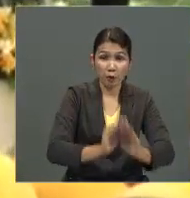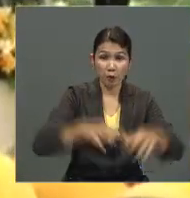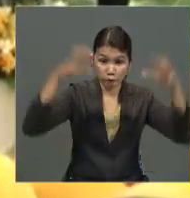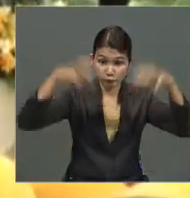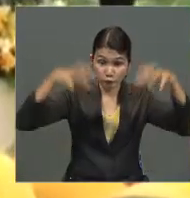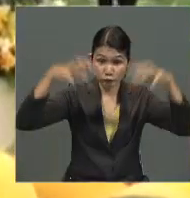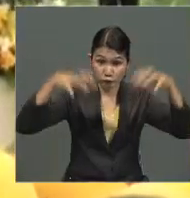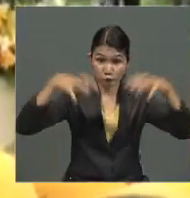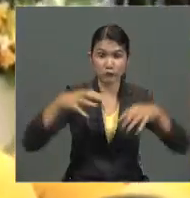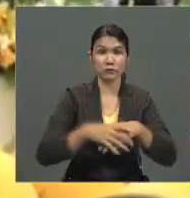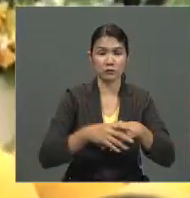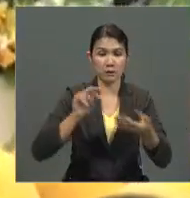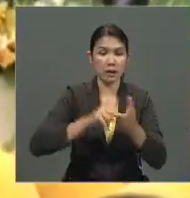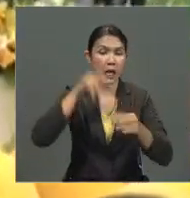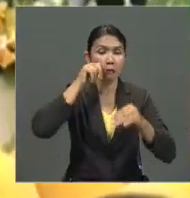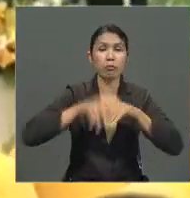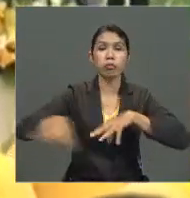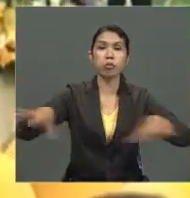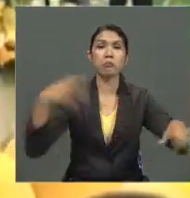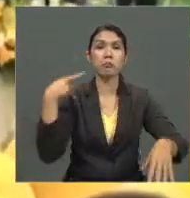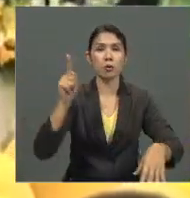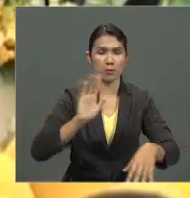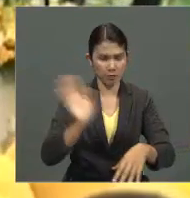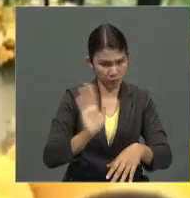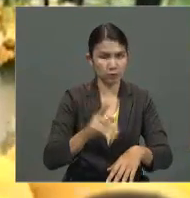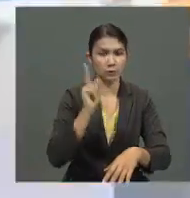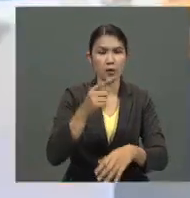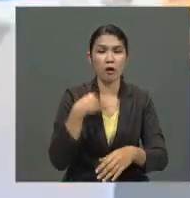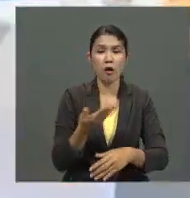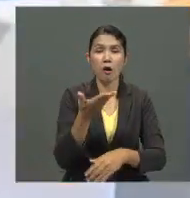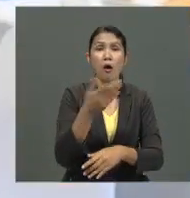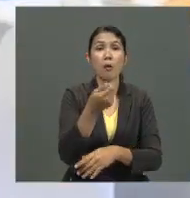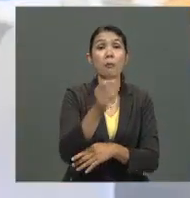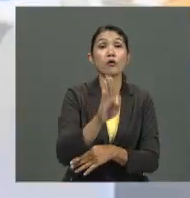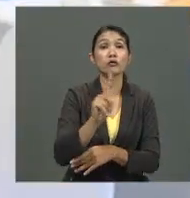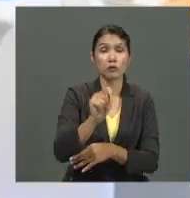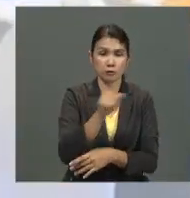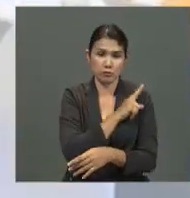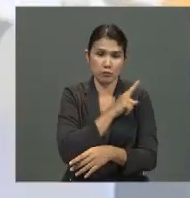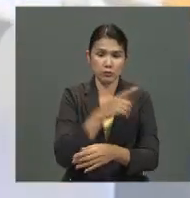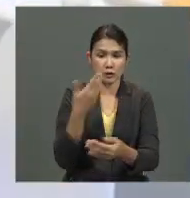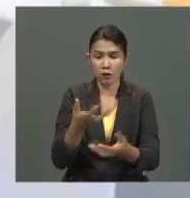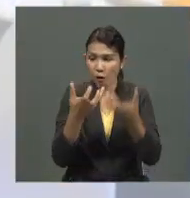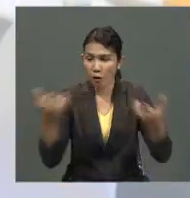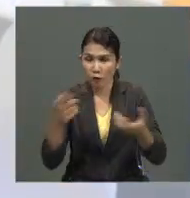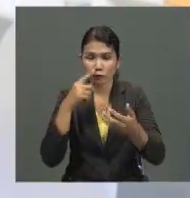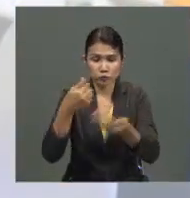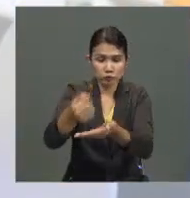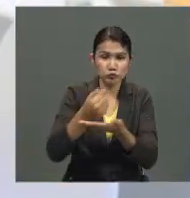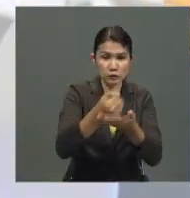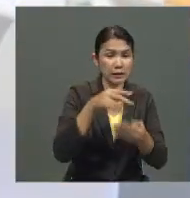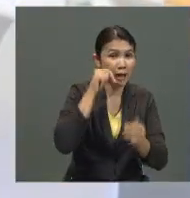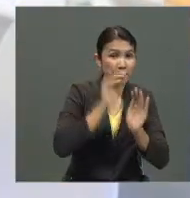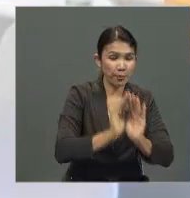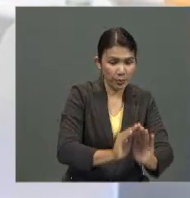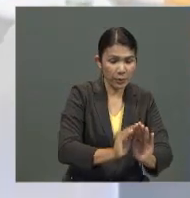ว้ให้ได้มากที่สุดอย่าระบายทิ้งโดยเปล่าประโยชน์โดยให้ทางองค์กรปกครองส่วนท้องถิ่นสนับสนุนการจัดหาอุปกรณ์ช่วยทำการกักเก็บน้ำ